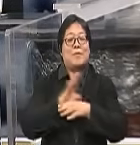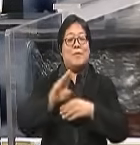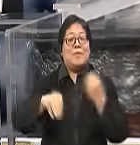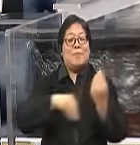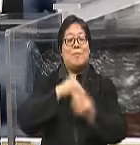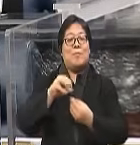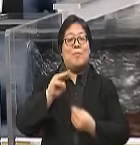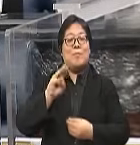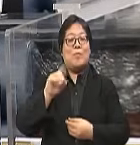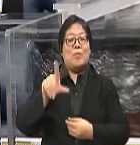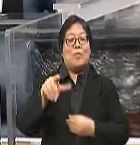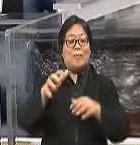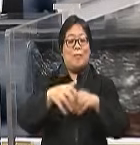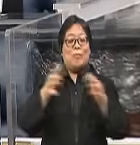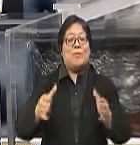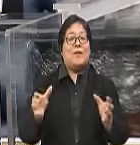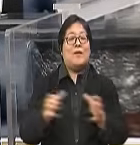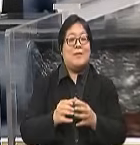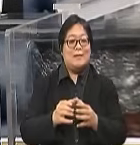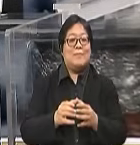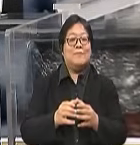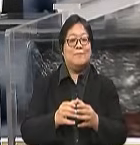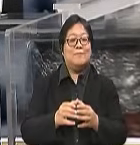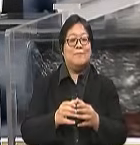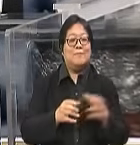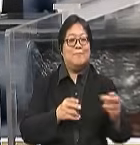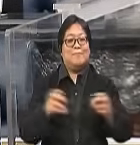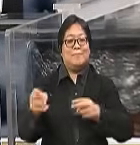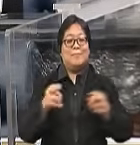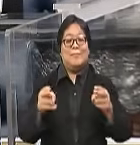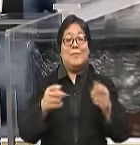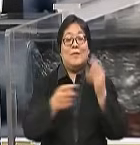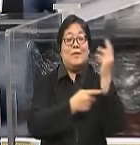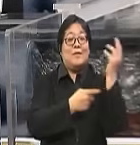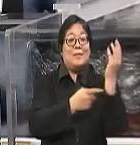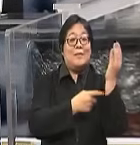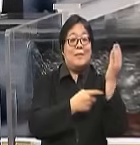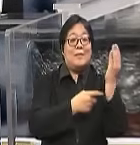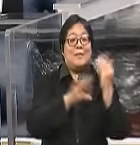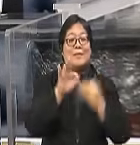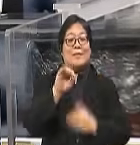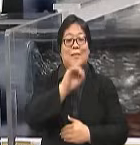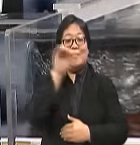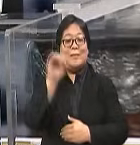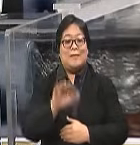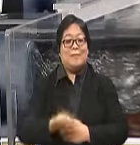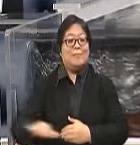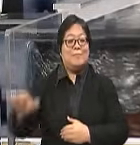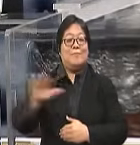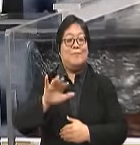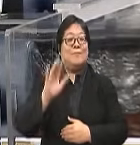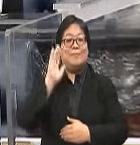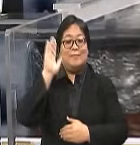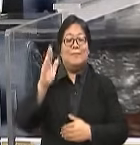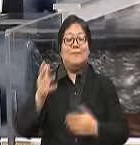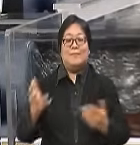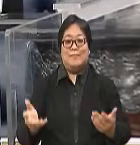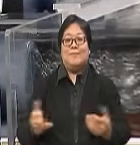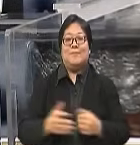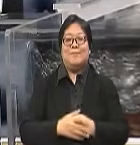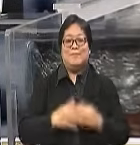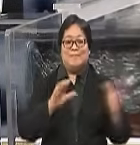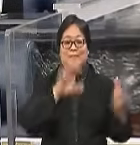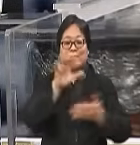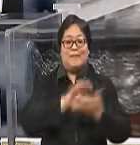model untuk pekebun kecil yang mengusulkan getah netizen modem kita akan ngomong apa